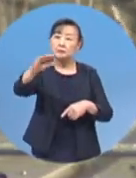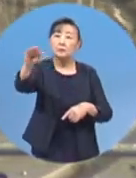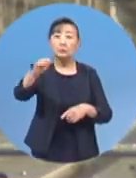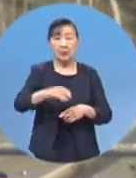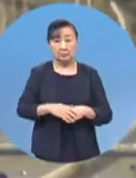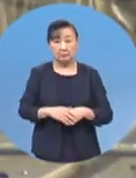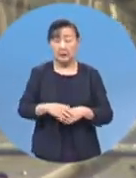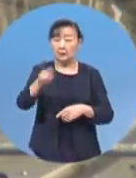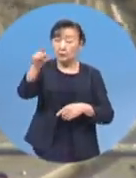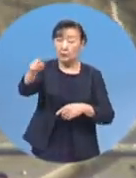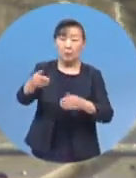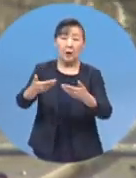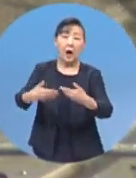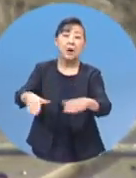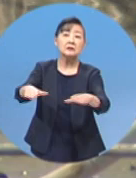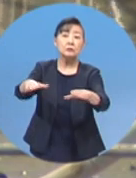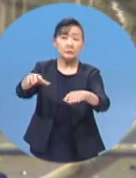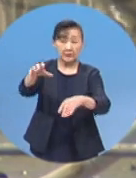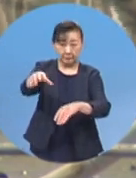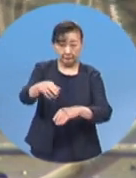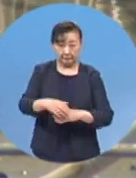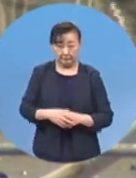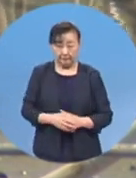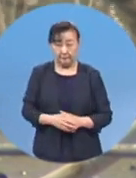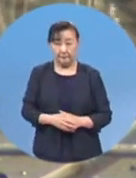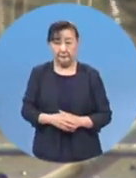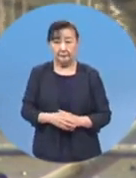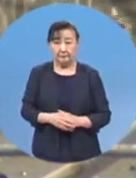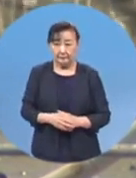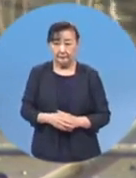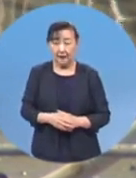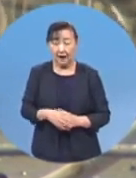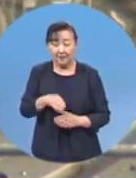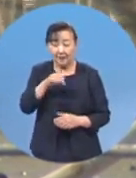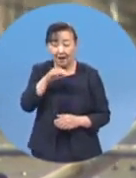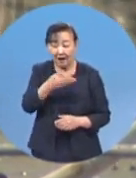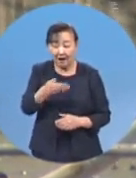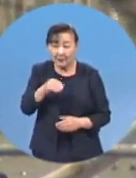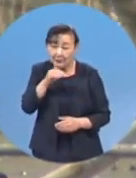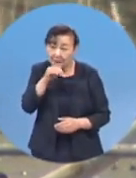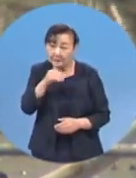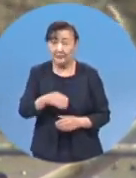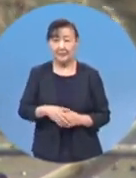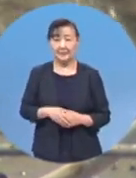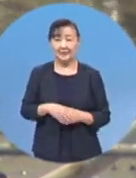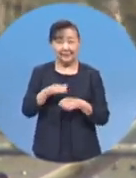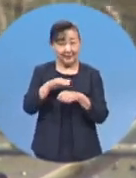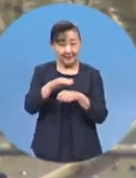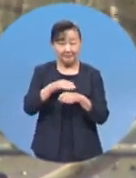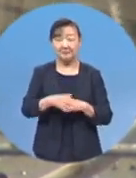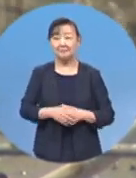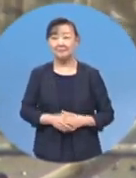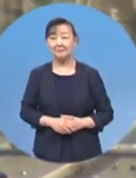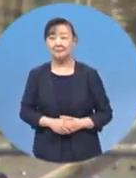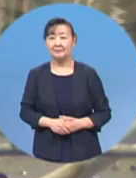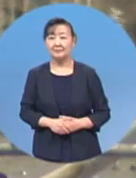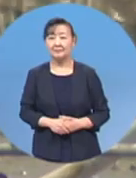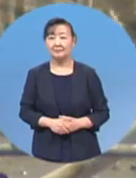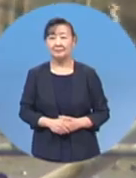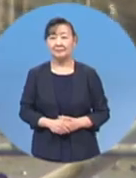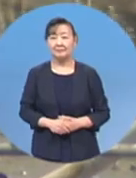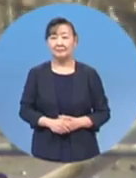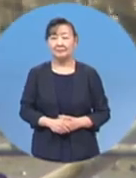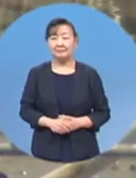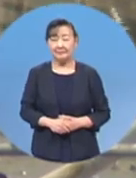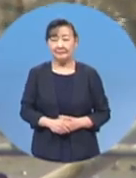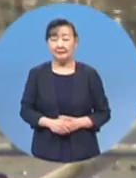が繁殖地なんです。 あ、そうなん です。今水飲みましたね。 あ、 ね、 かわいい。 は い、